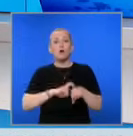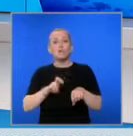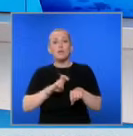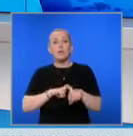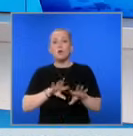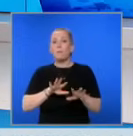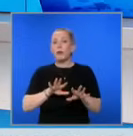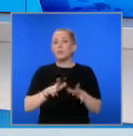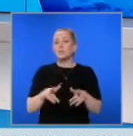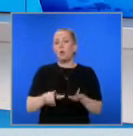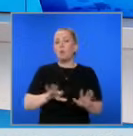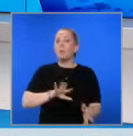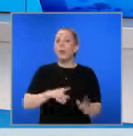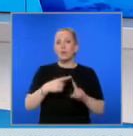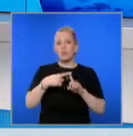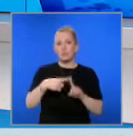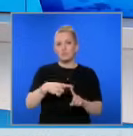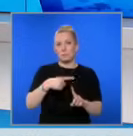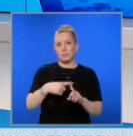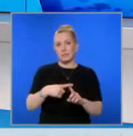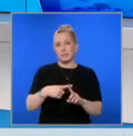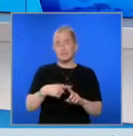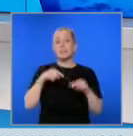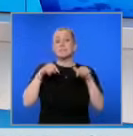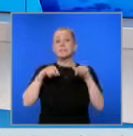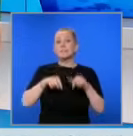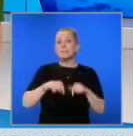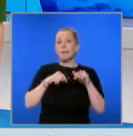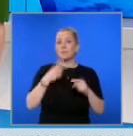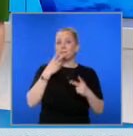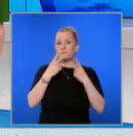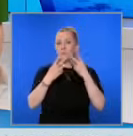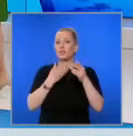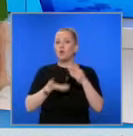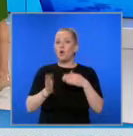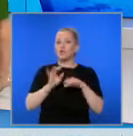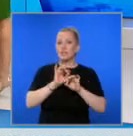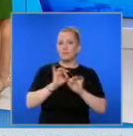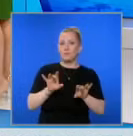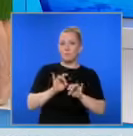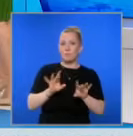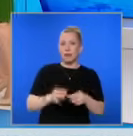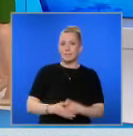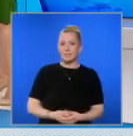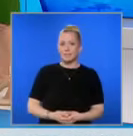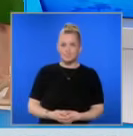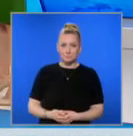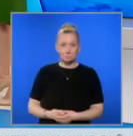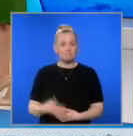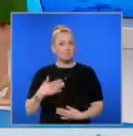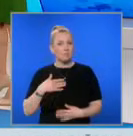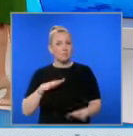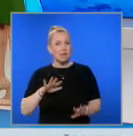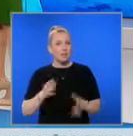оптимист, а разговорите за конструктивни. Ирина Цонева е на мястото на преговорите и чакаме да ни кажеш има ли